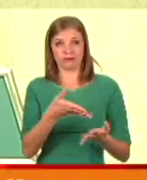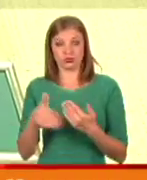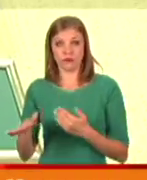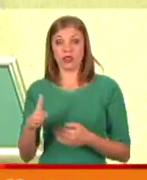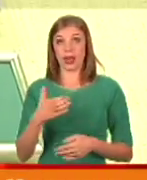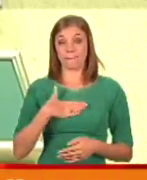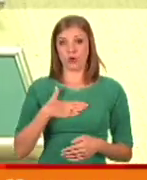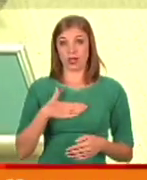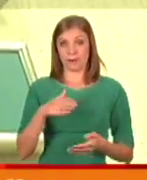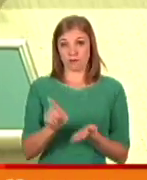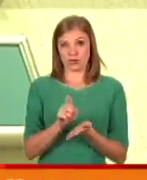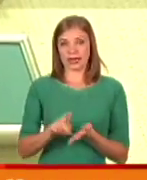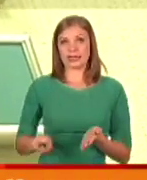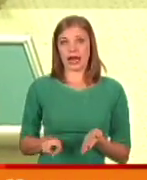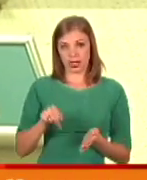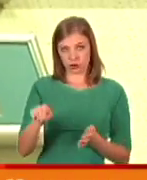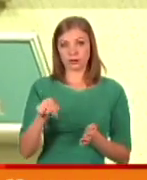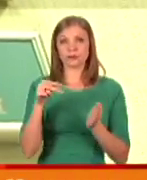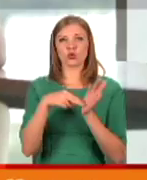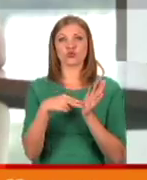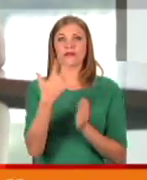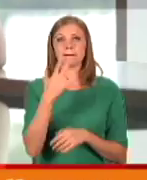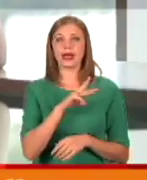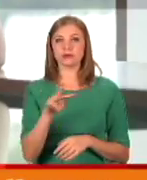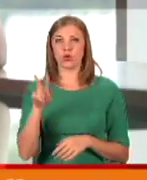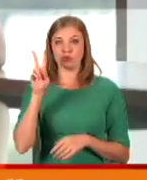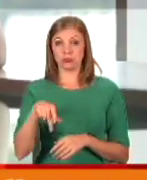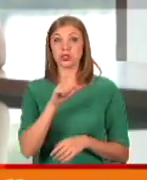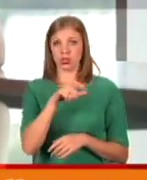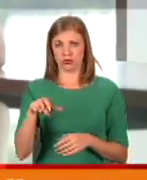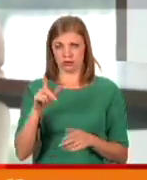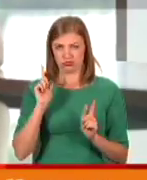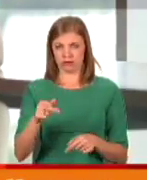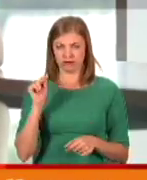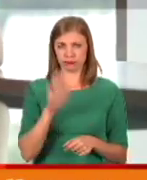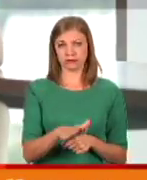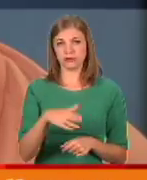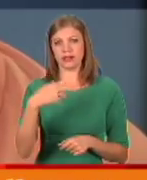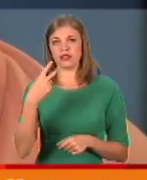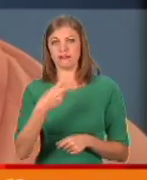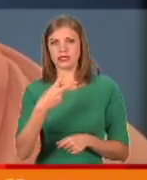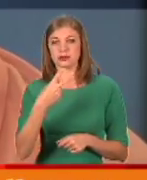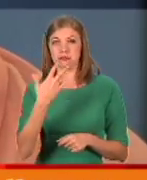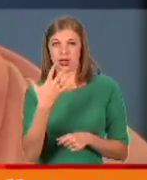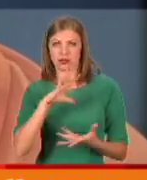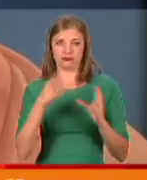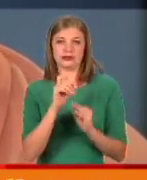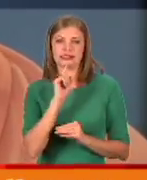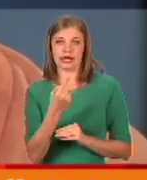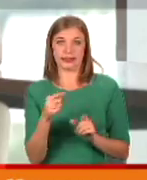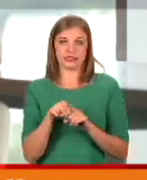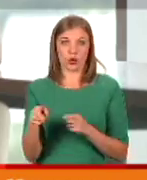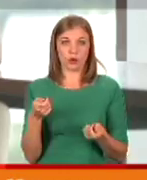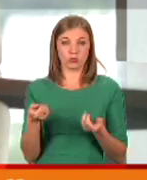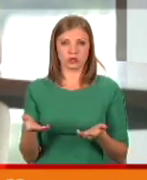Моя посада директора департаменту коштувала 5 мільйонів доларів. І люди йшли там з 10-20 за рік з такої